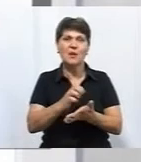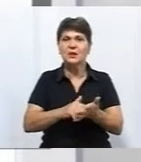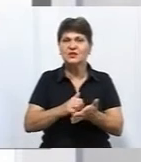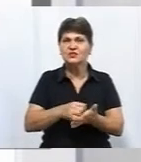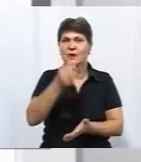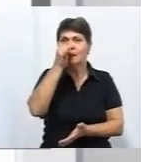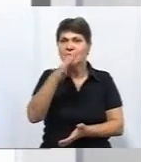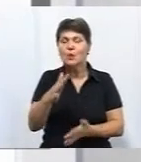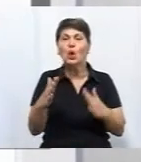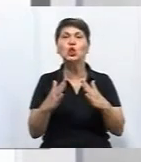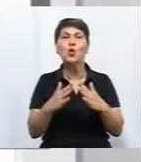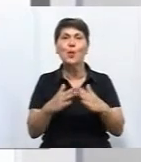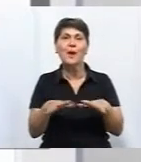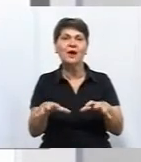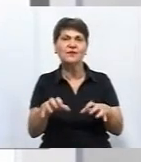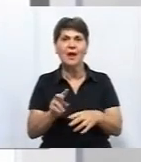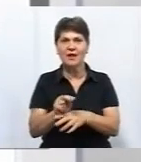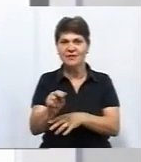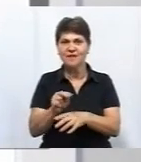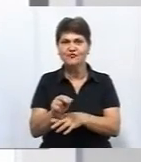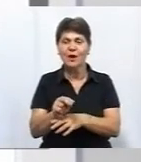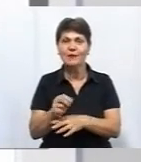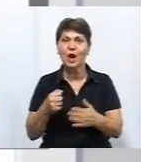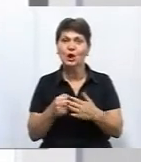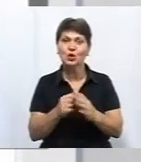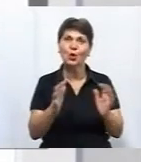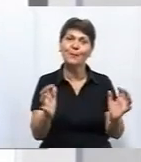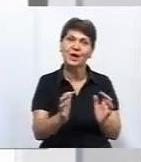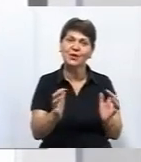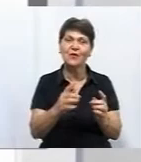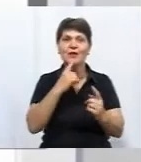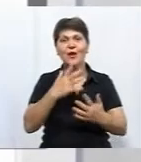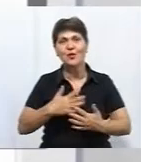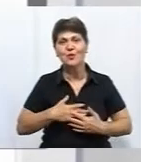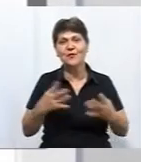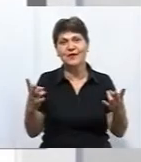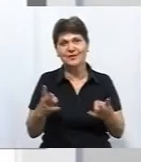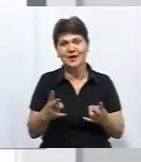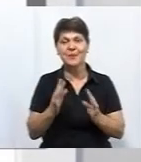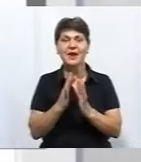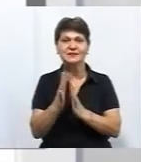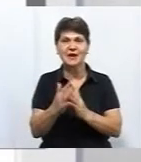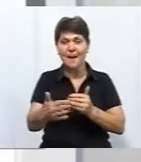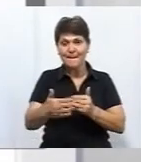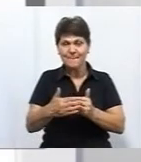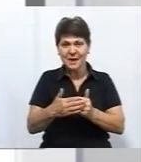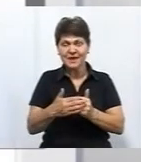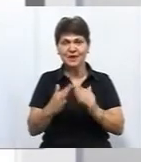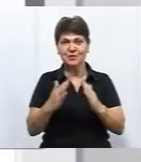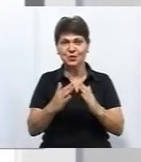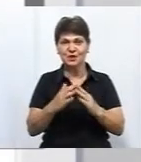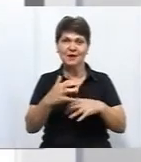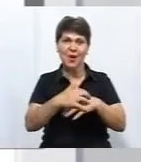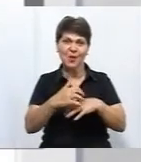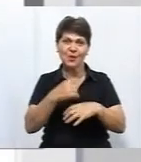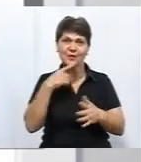можемо завести тварину вдома, а навчати дитину до піклування та любові до тварин треба, тому в сквері поряд з будинком годуємо котів.